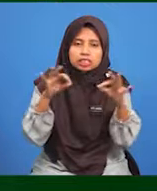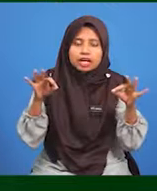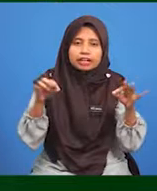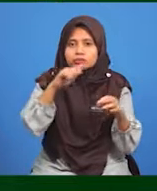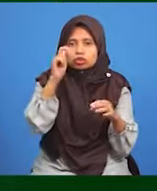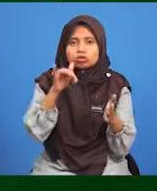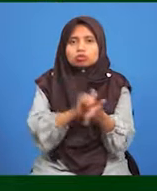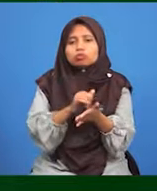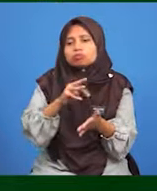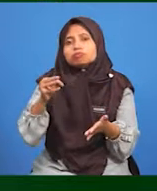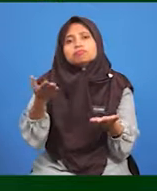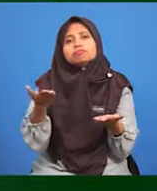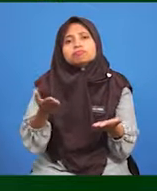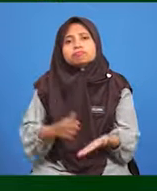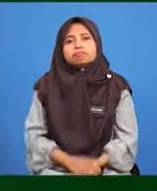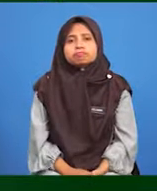murid-murid